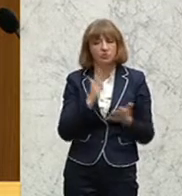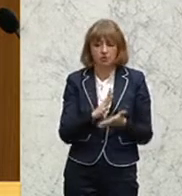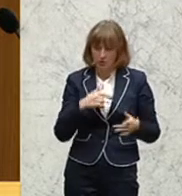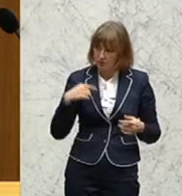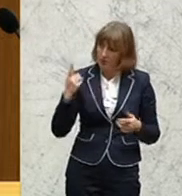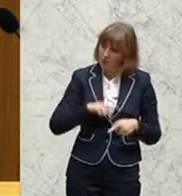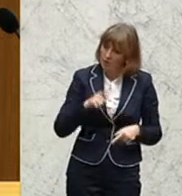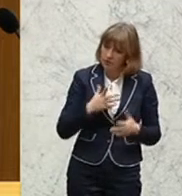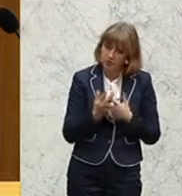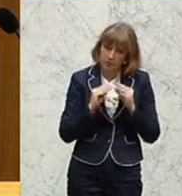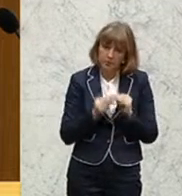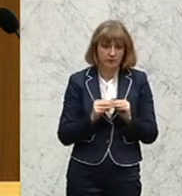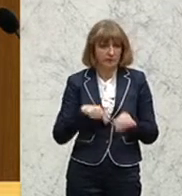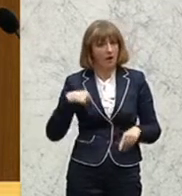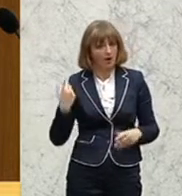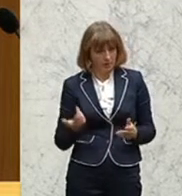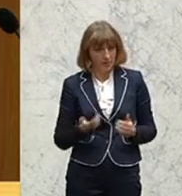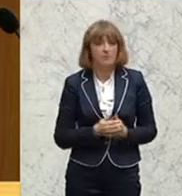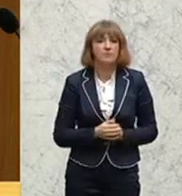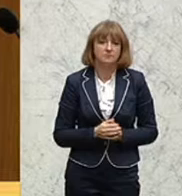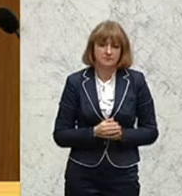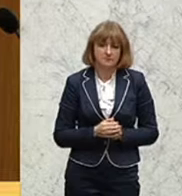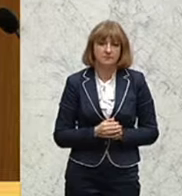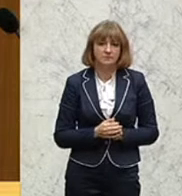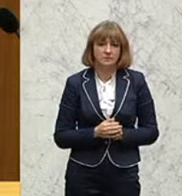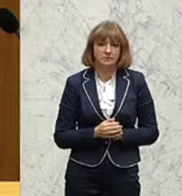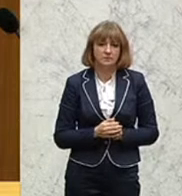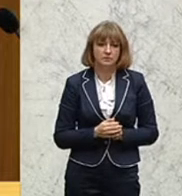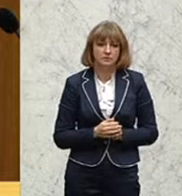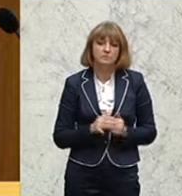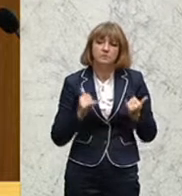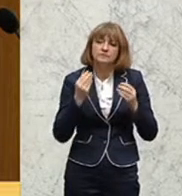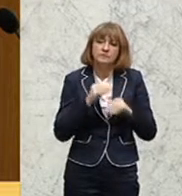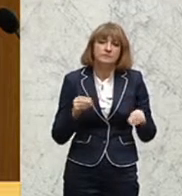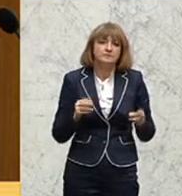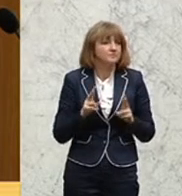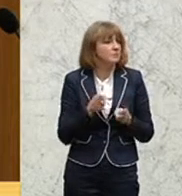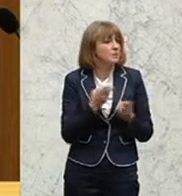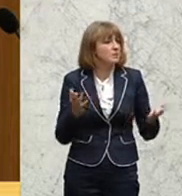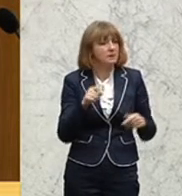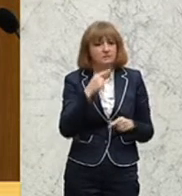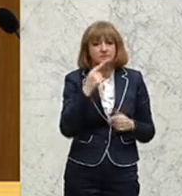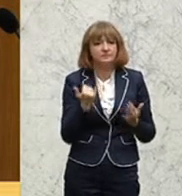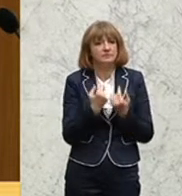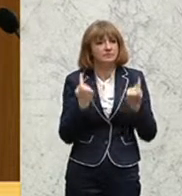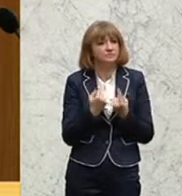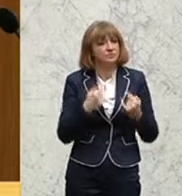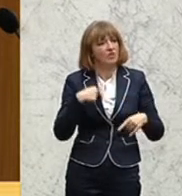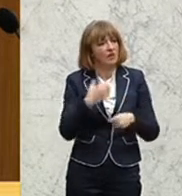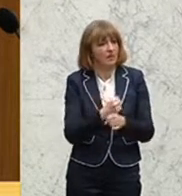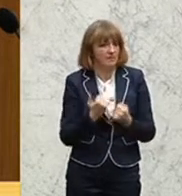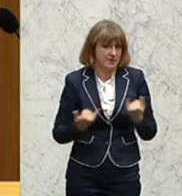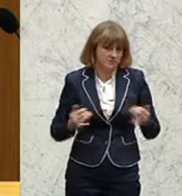Monaten sehr intensiv. Und seien wir doch ehrlich, keiner kann sagen, wie lange diese Situation noch